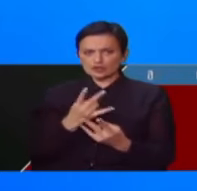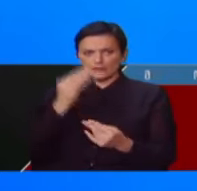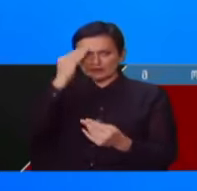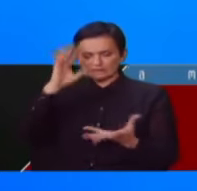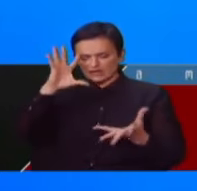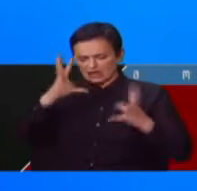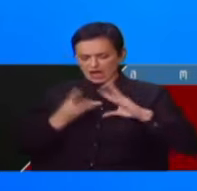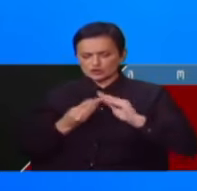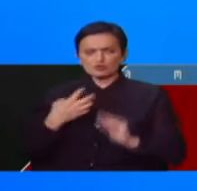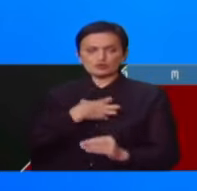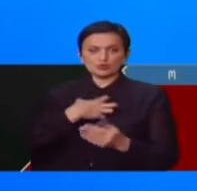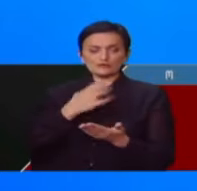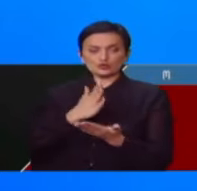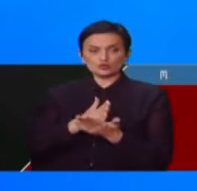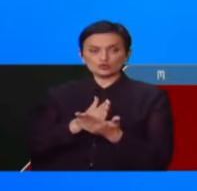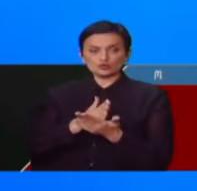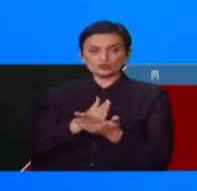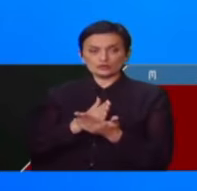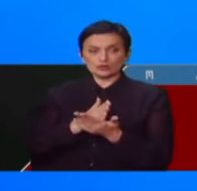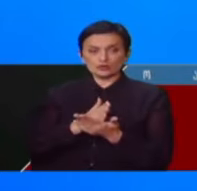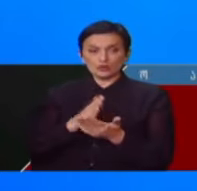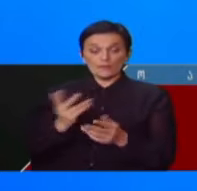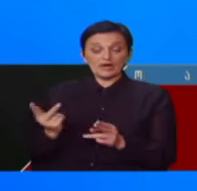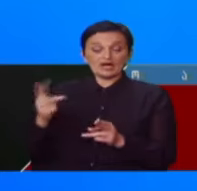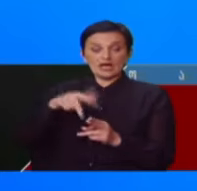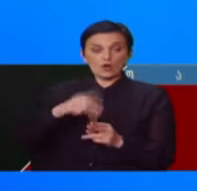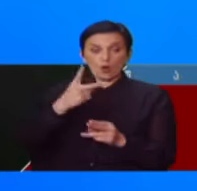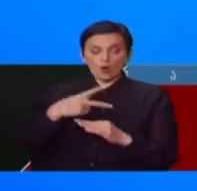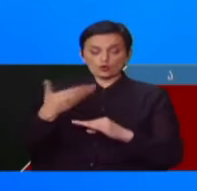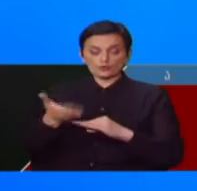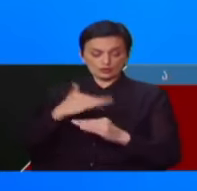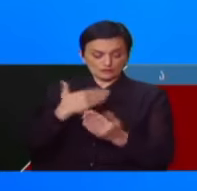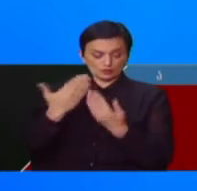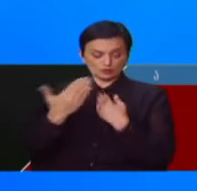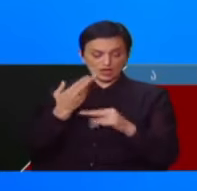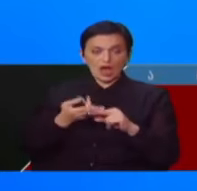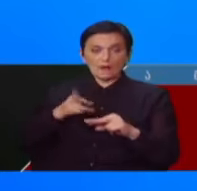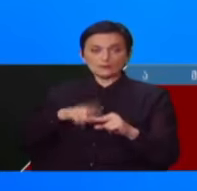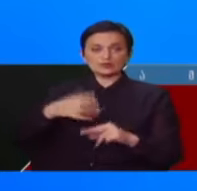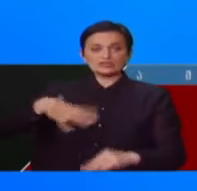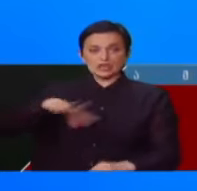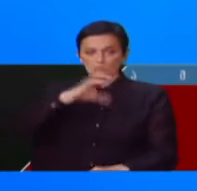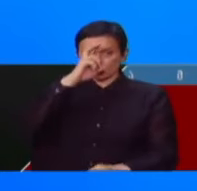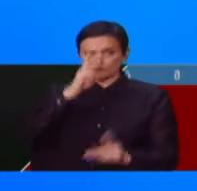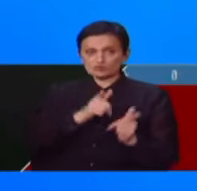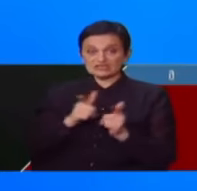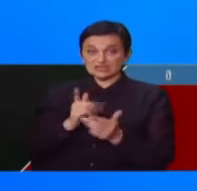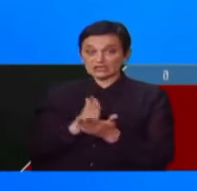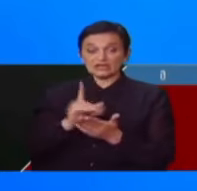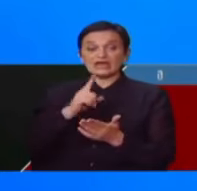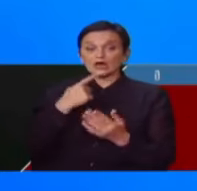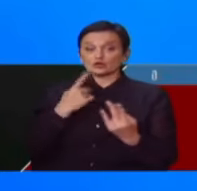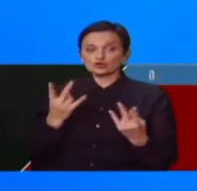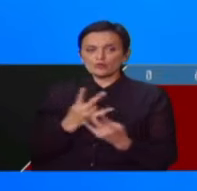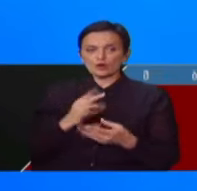გააზრება და მნიშვნელოვანია, რომ იქნეს მოხდეს გადატვირთვა მხრივ ურთიერთობებში და ამისთვის საქართველოს ხელისუფლება მზად არის. რა თქმა